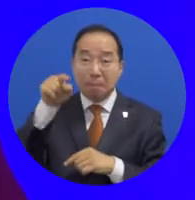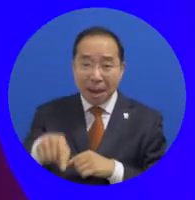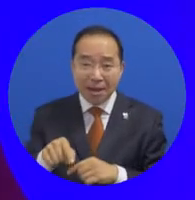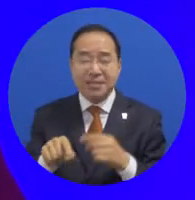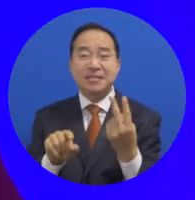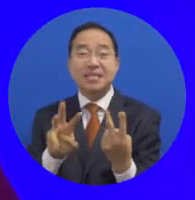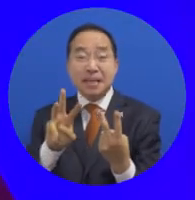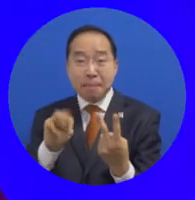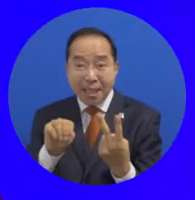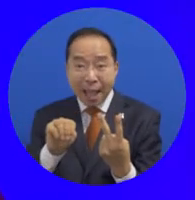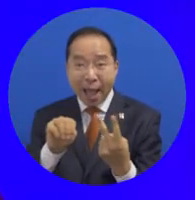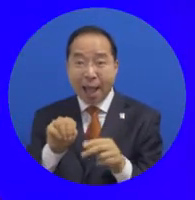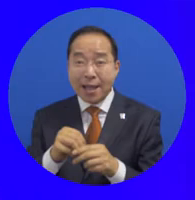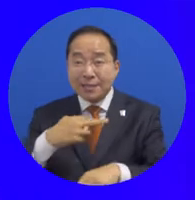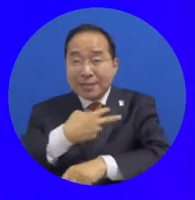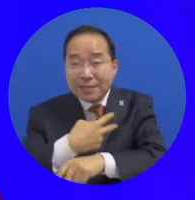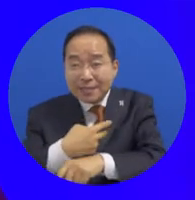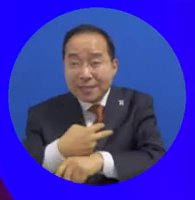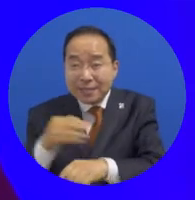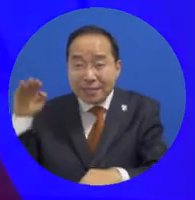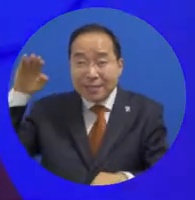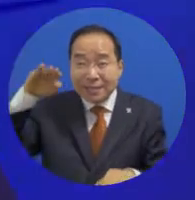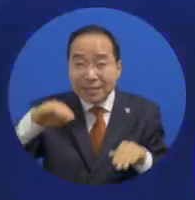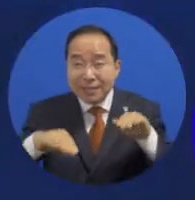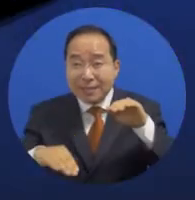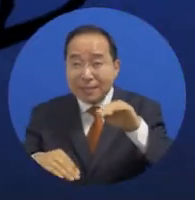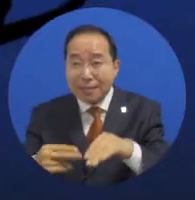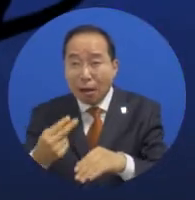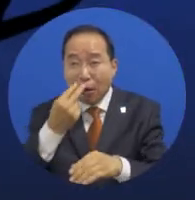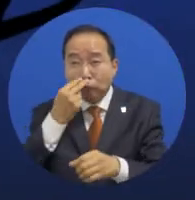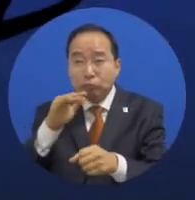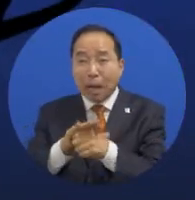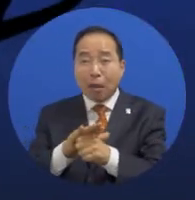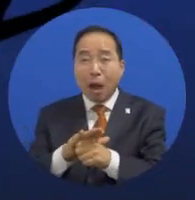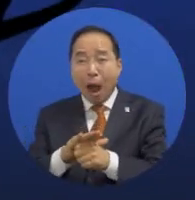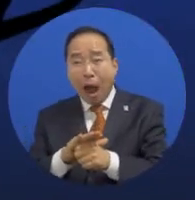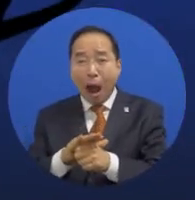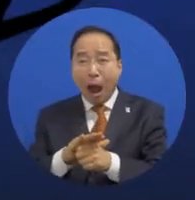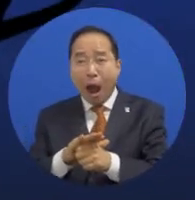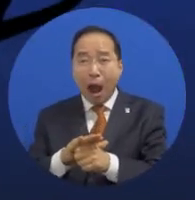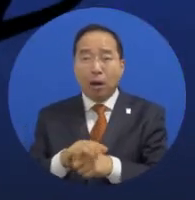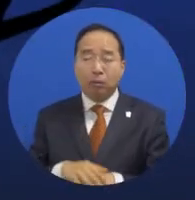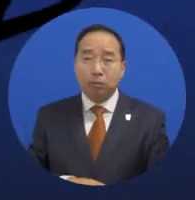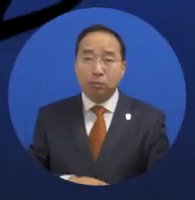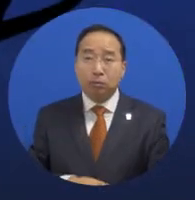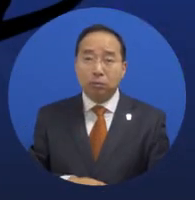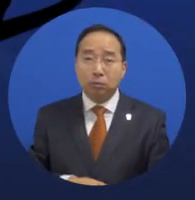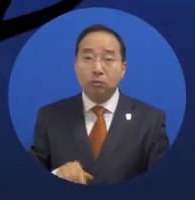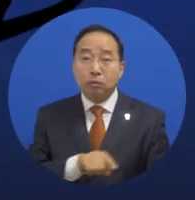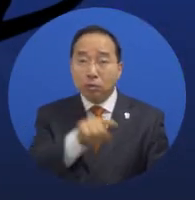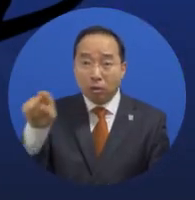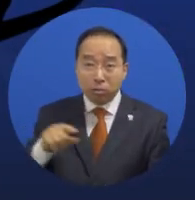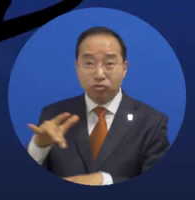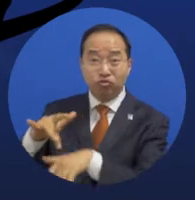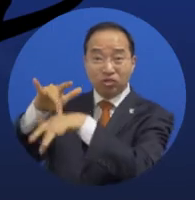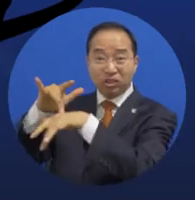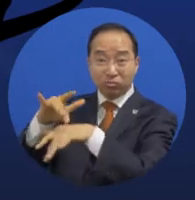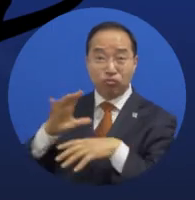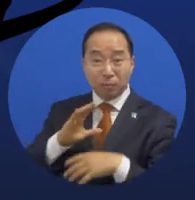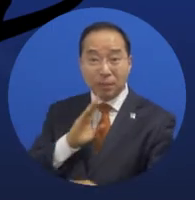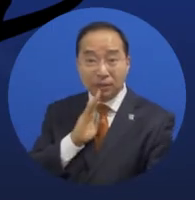못 갔는데요. 숨이 막히는 거예요. 뭐 여러분 귀신, 유령, 괴물 이런 거 무섭죠? 저는